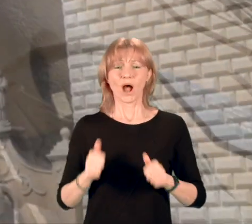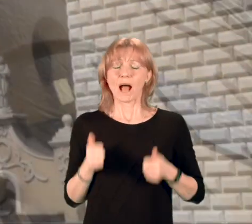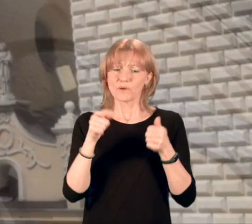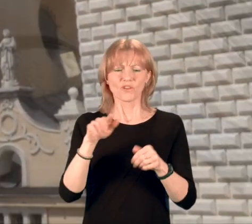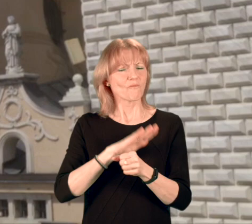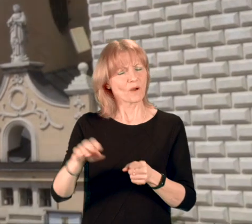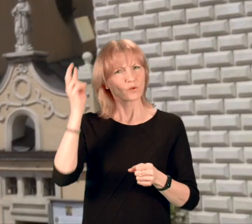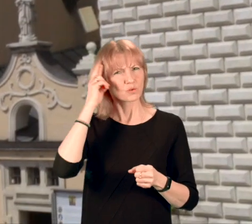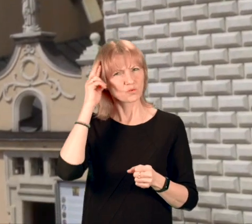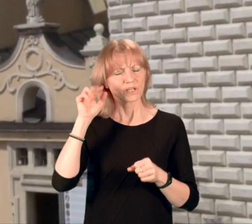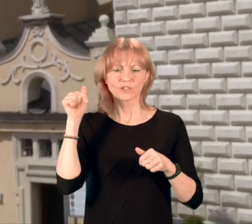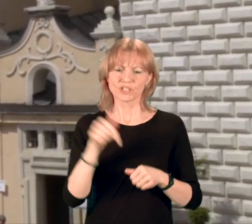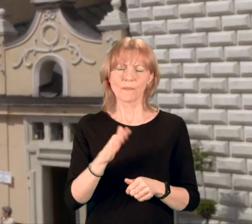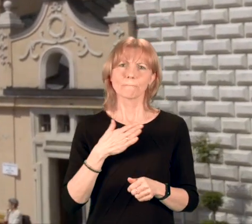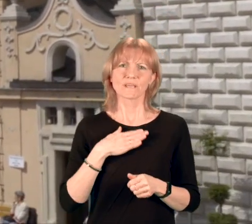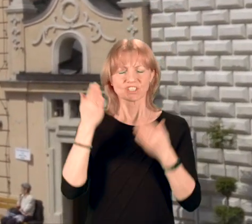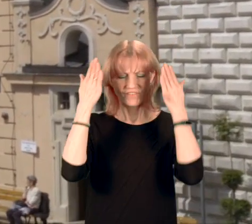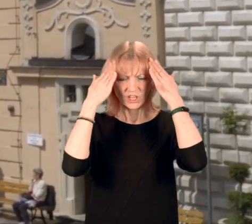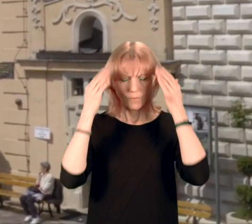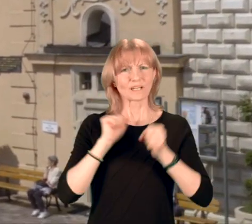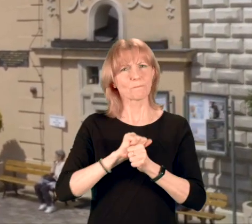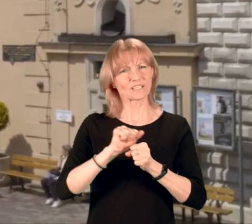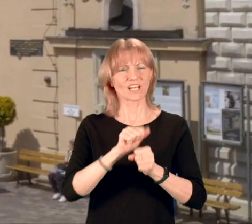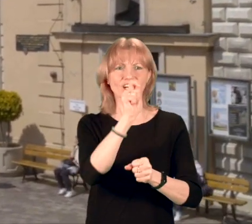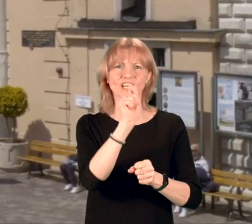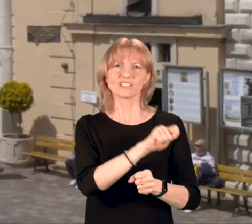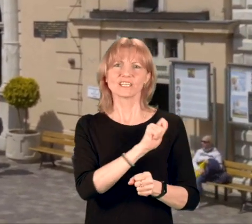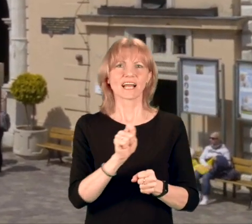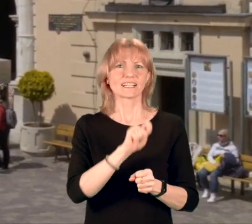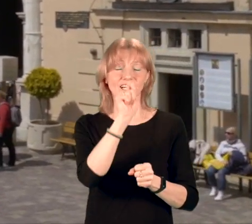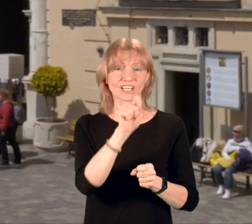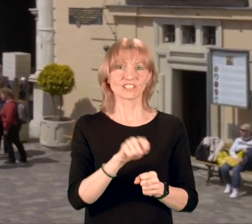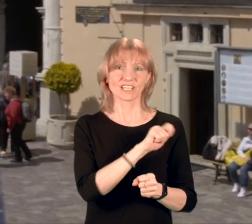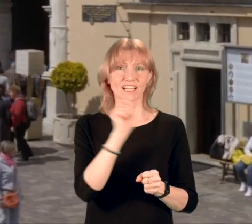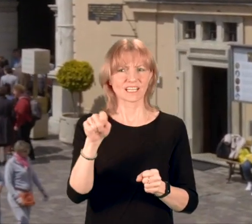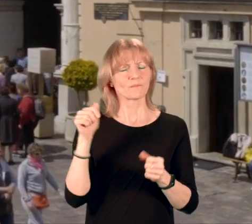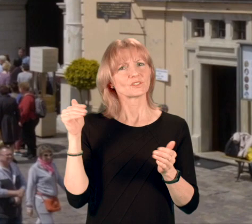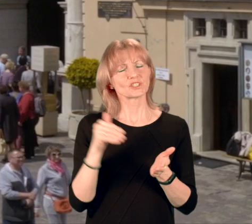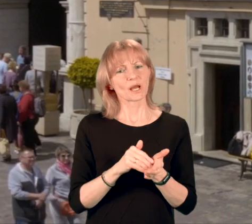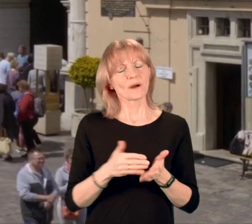chrześcijaninem. Trzeba odczuwać misterium Boga obecnego w historii człowieka.